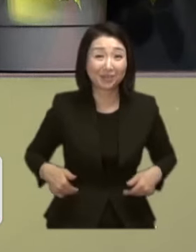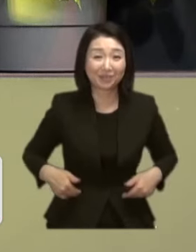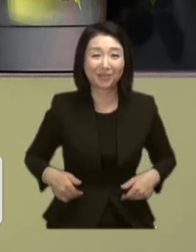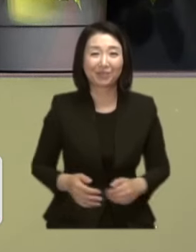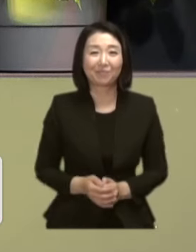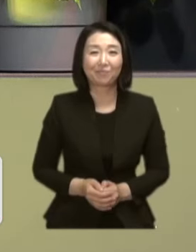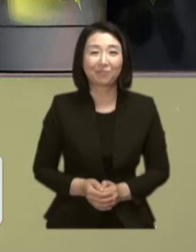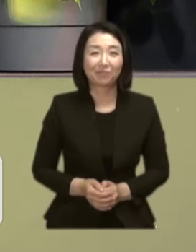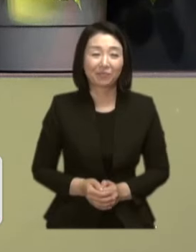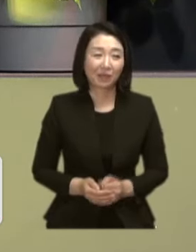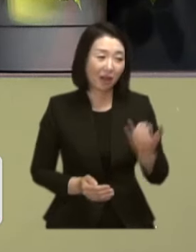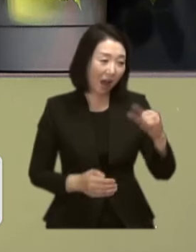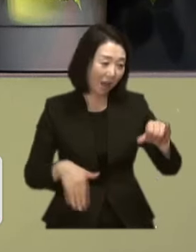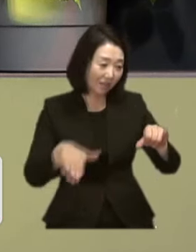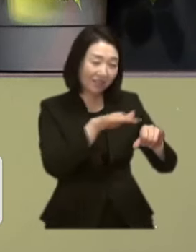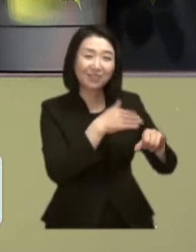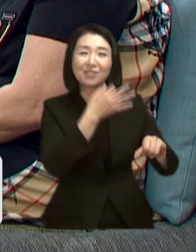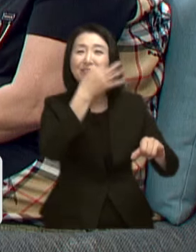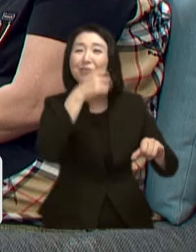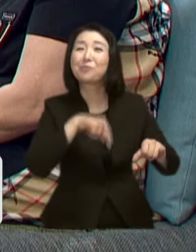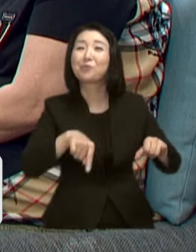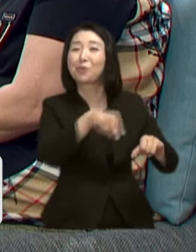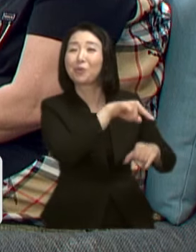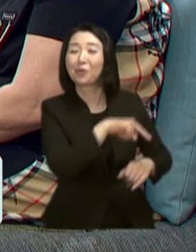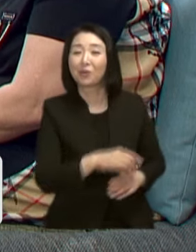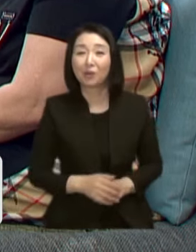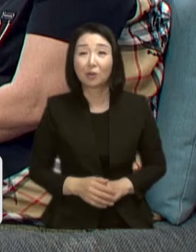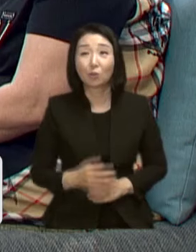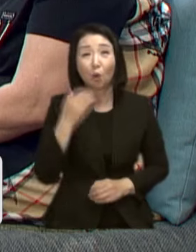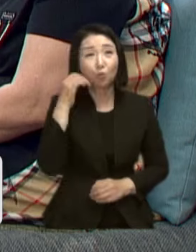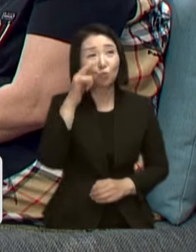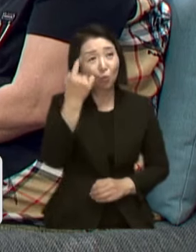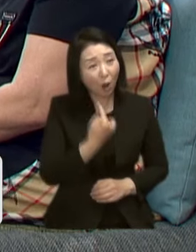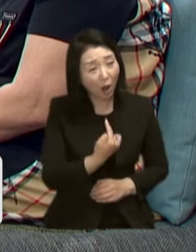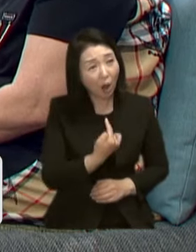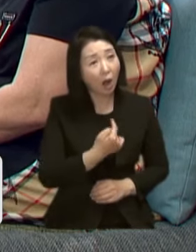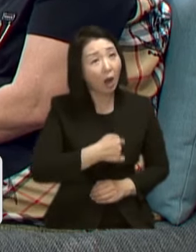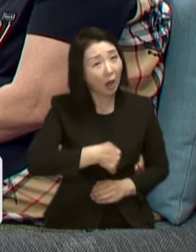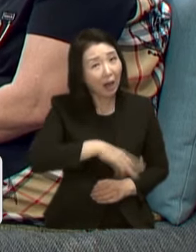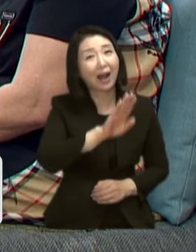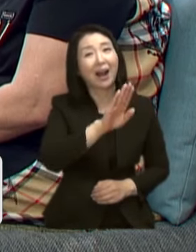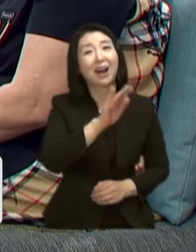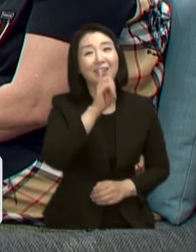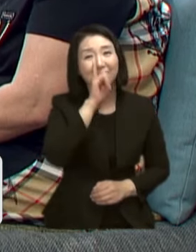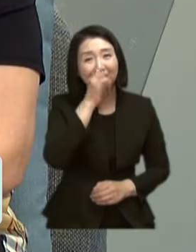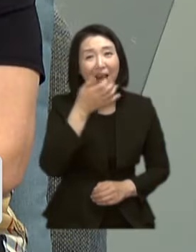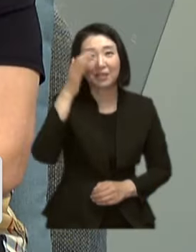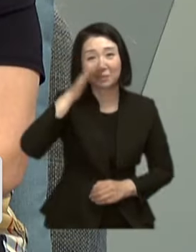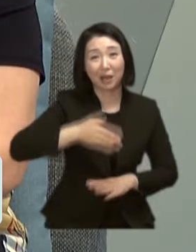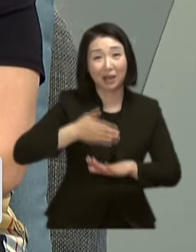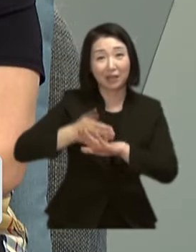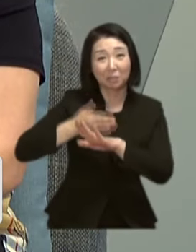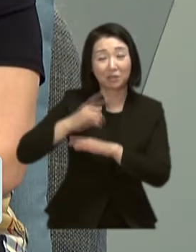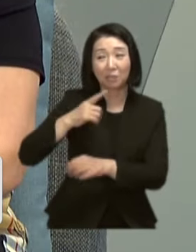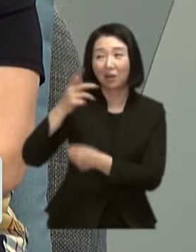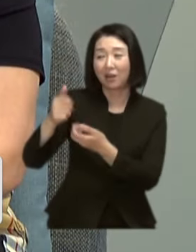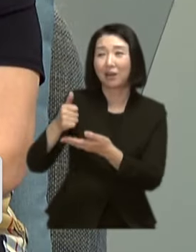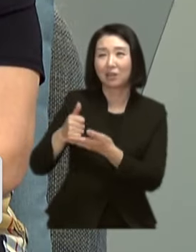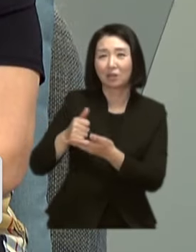이게 아이들에게도 힘들죠. 그래서 어떤 애는 왔다가 돌아가기도 해요. 근데 대체로 참 감사한 게, 아,